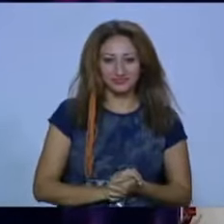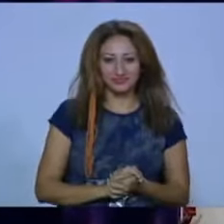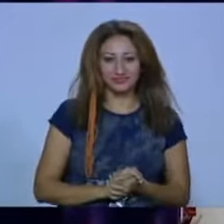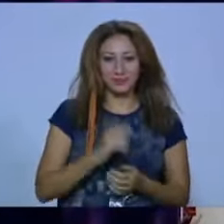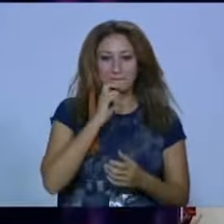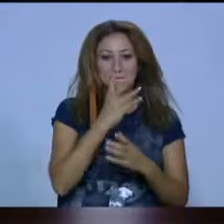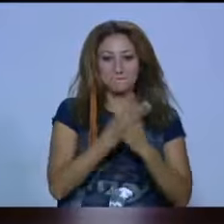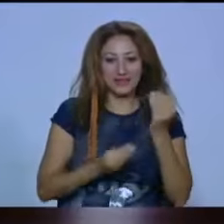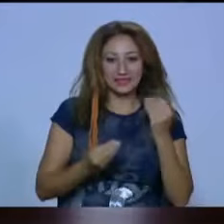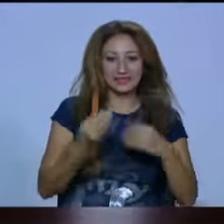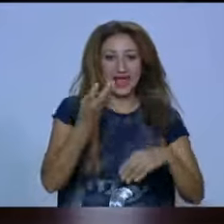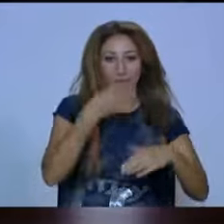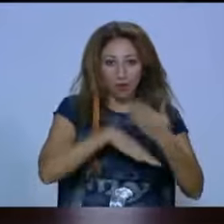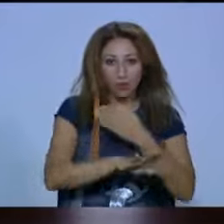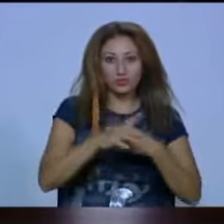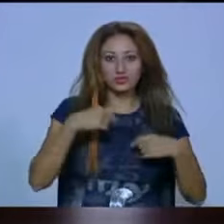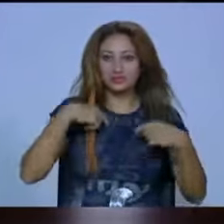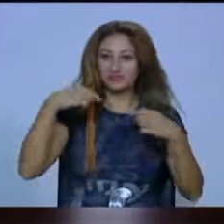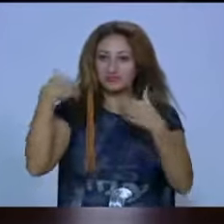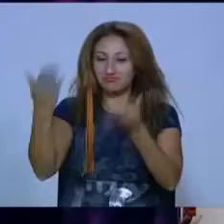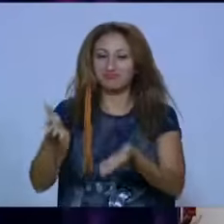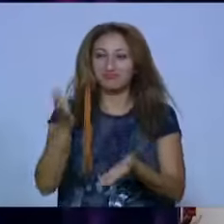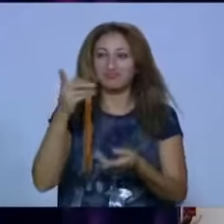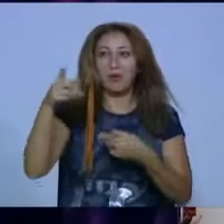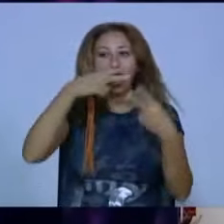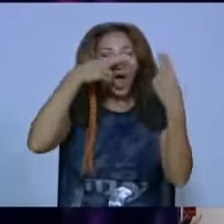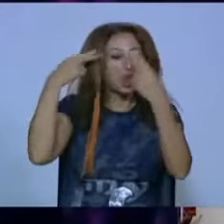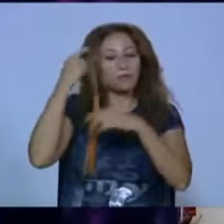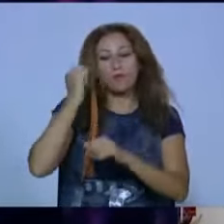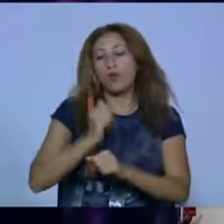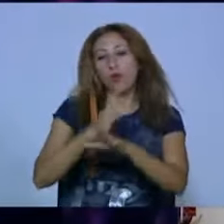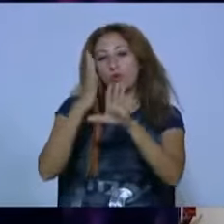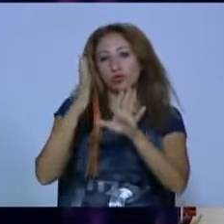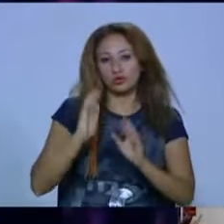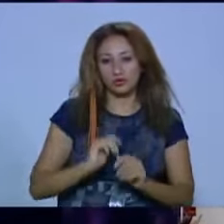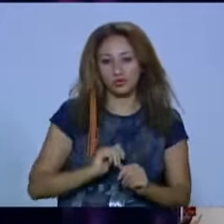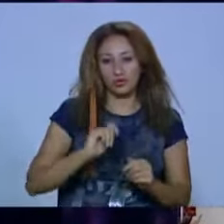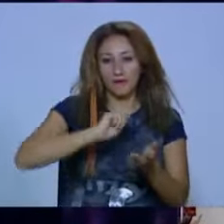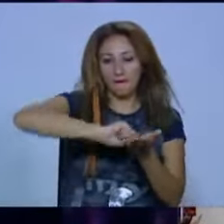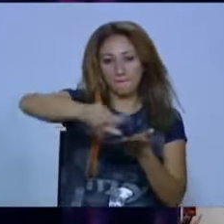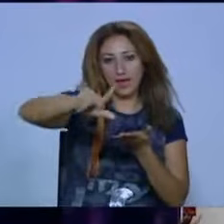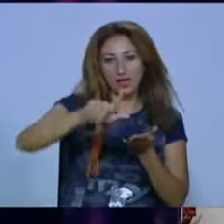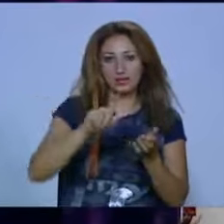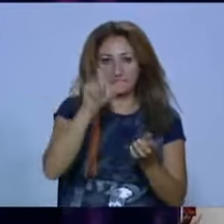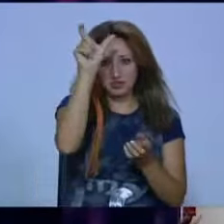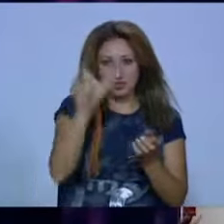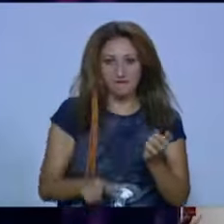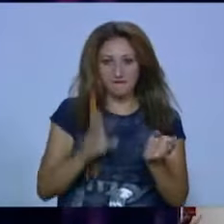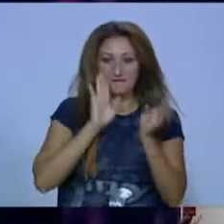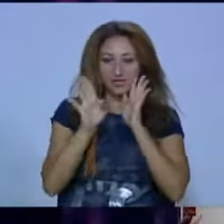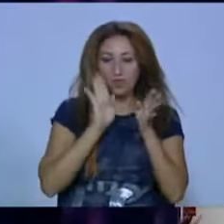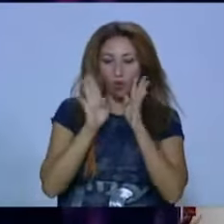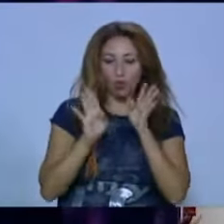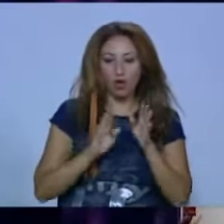وكنت بجهزها. فأنا سعيد بهذه الفقرة. أرجوكم احلاموا زي ما أنتوا عايزين، وخشوا على صفحة البرنامج واحد من الناس على قناة